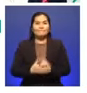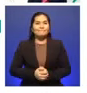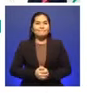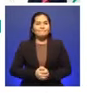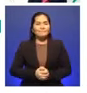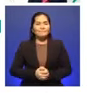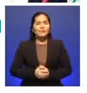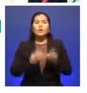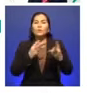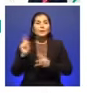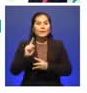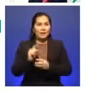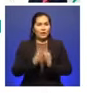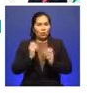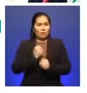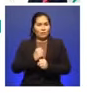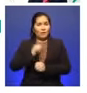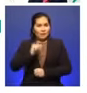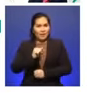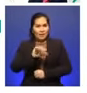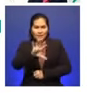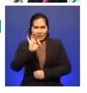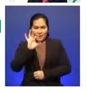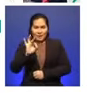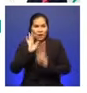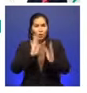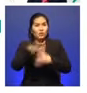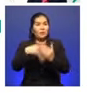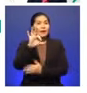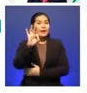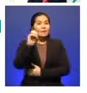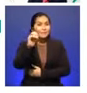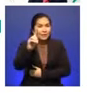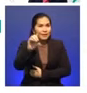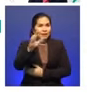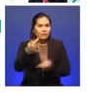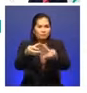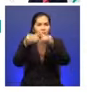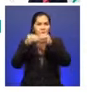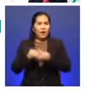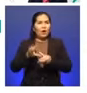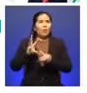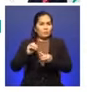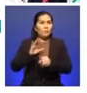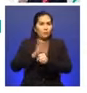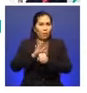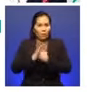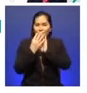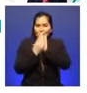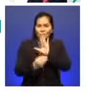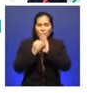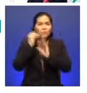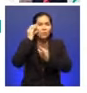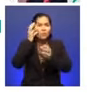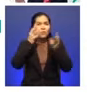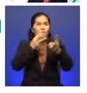ด้วยการให้เจ้าหน้าที่คัดเลือกผู้ช่วยเหลือเจ้าพนักงานจาก91คนให้เหลือ60คนเสร็จแล้วเราอบรมให้ความรู้เรื่องการดูแ